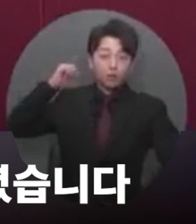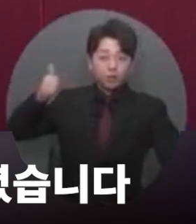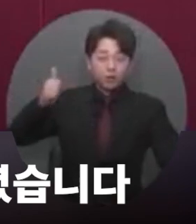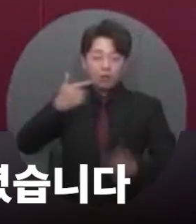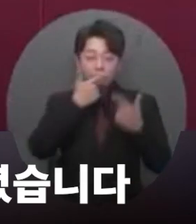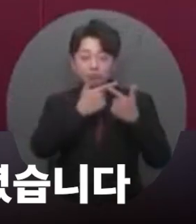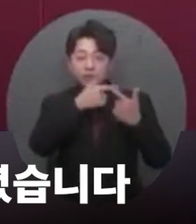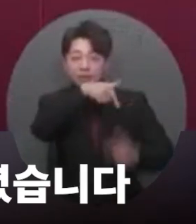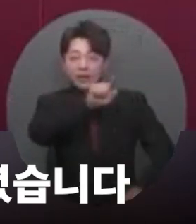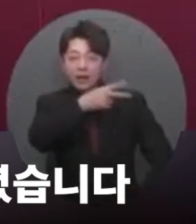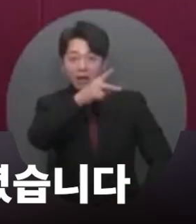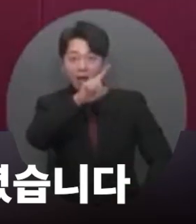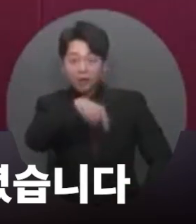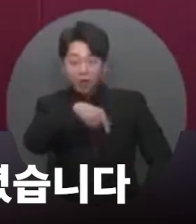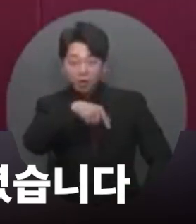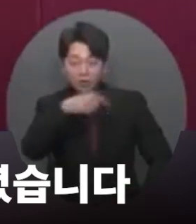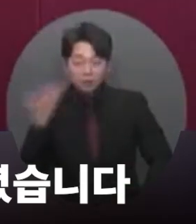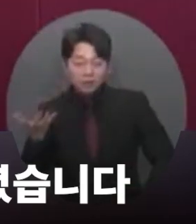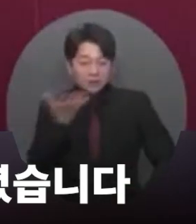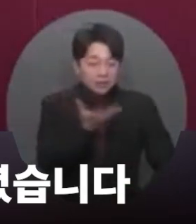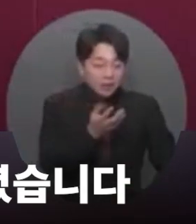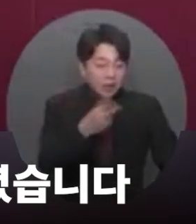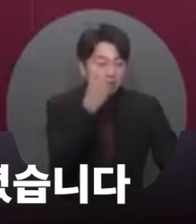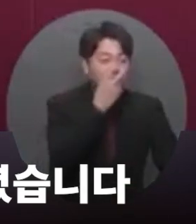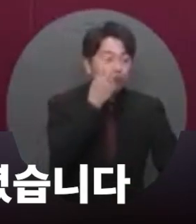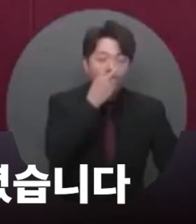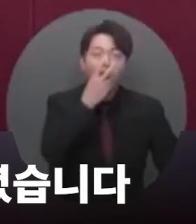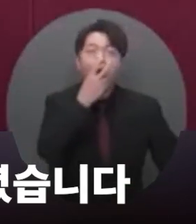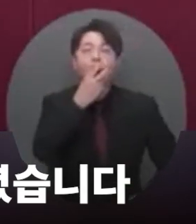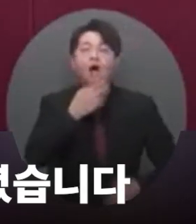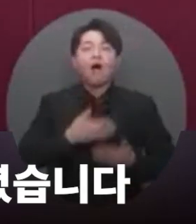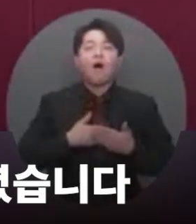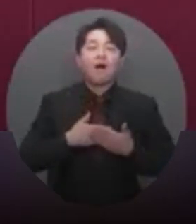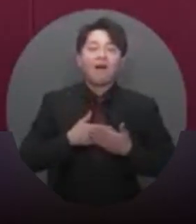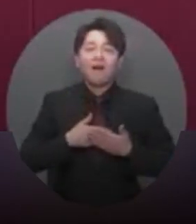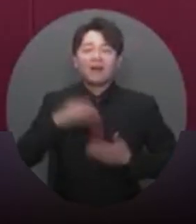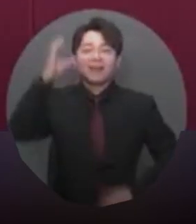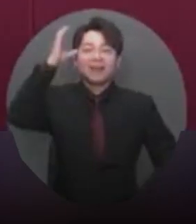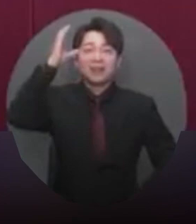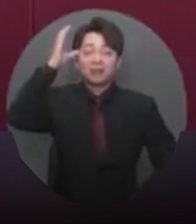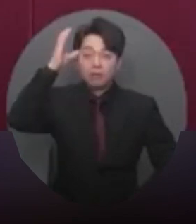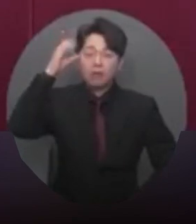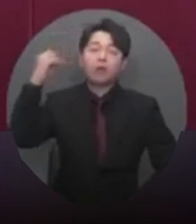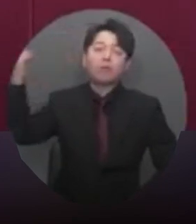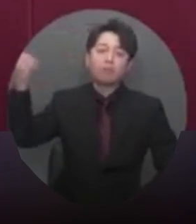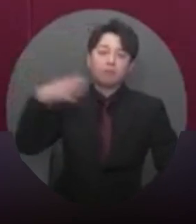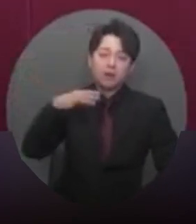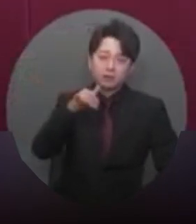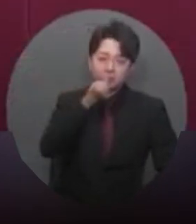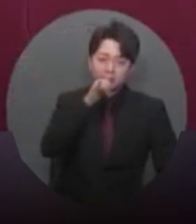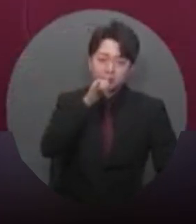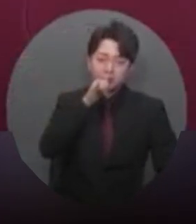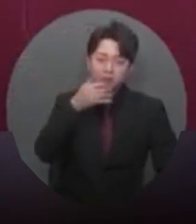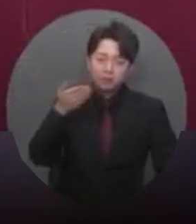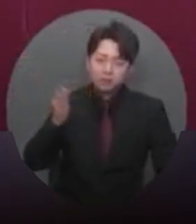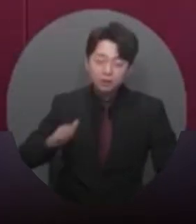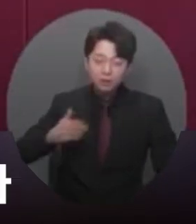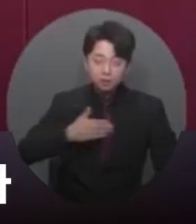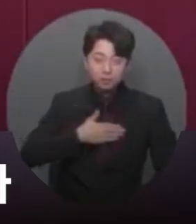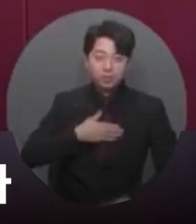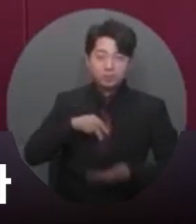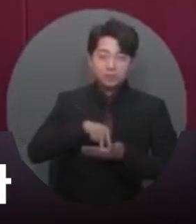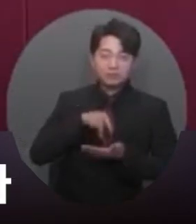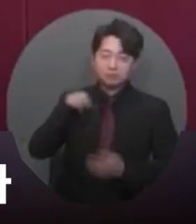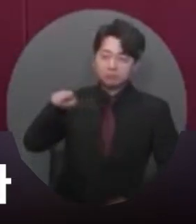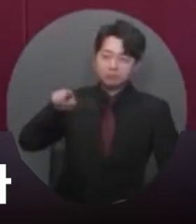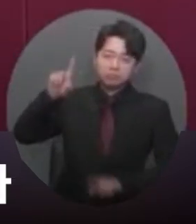중지를 눈으로 보니 가슴이 뛴다 이렇게 말씀하셨습니다 그러나 저는 어제 대통령의 행보를 보면서 이